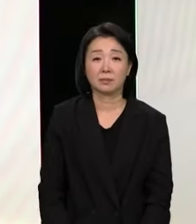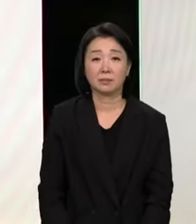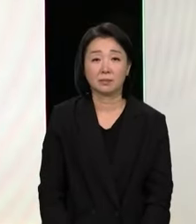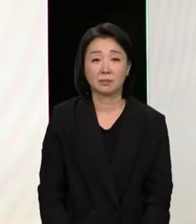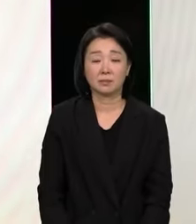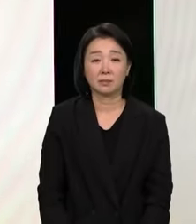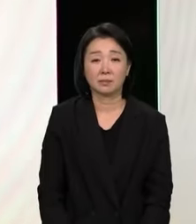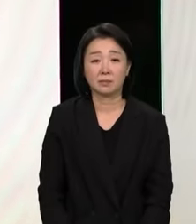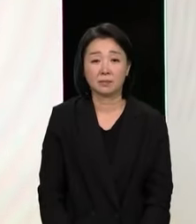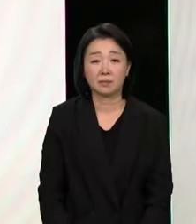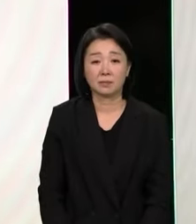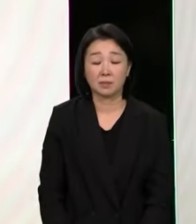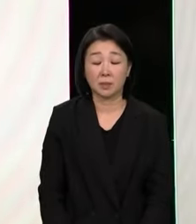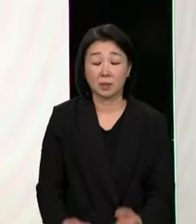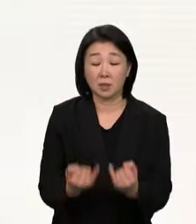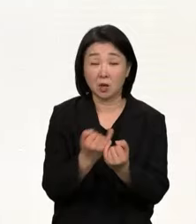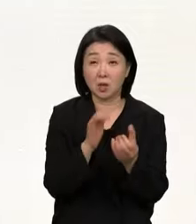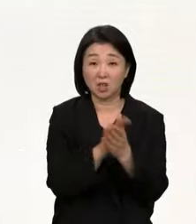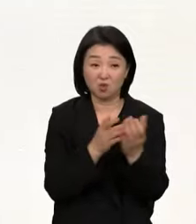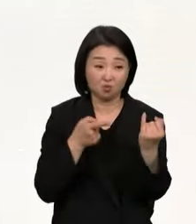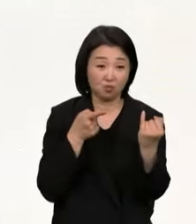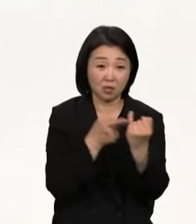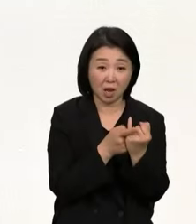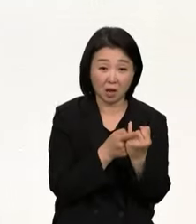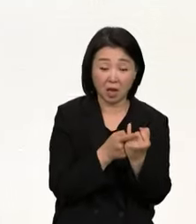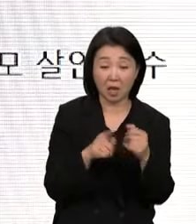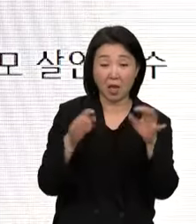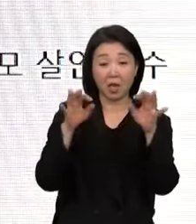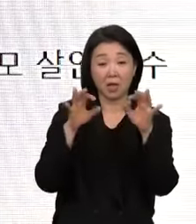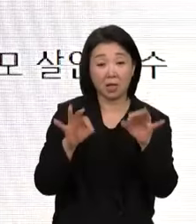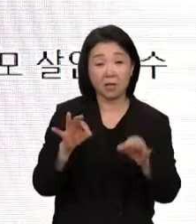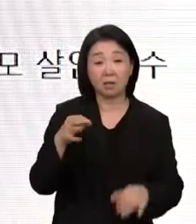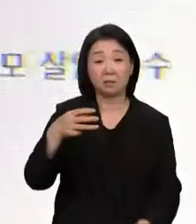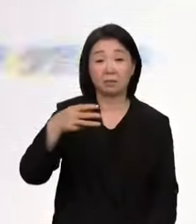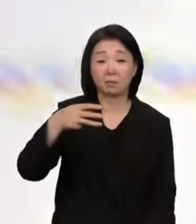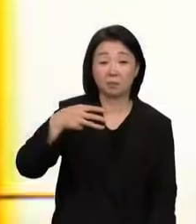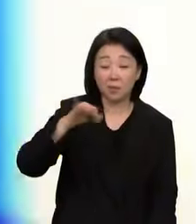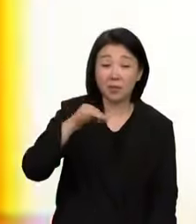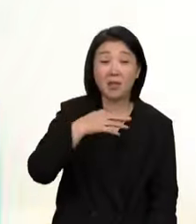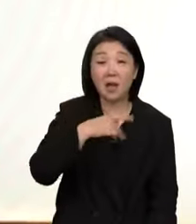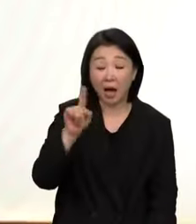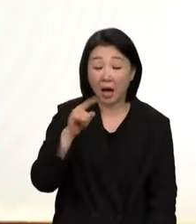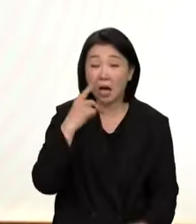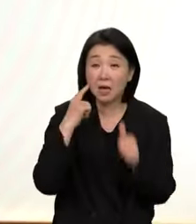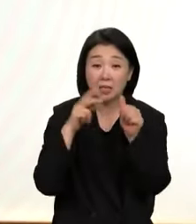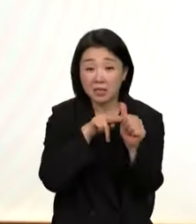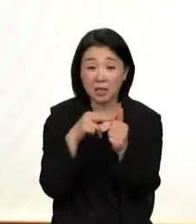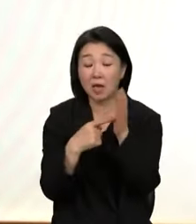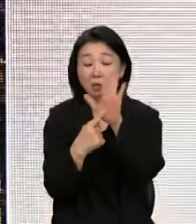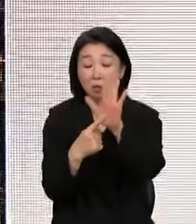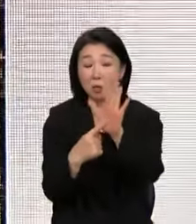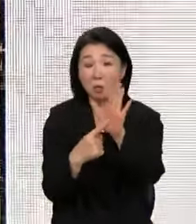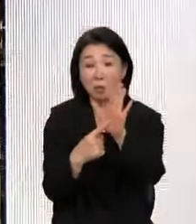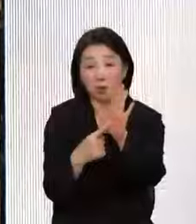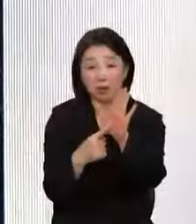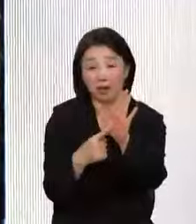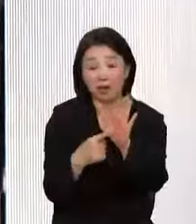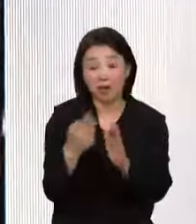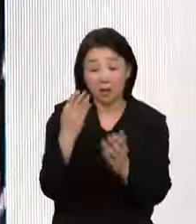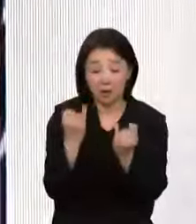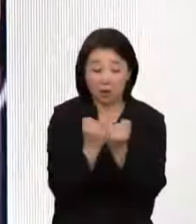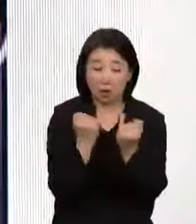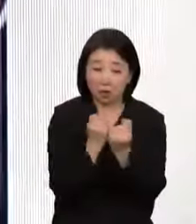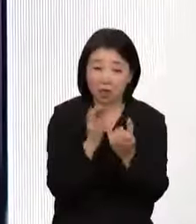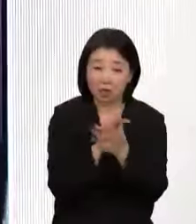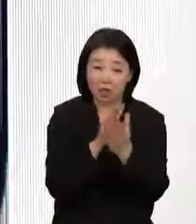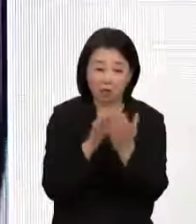취재했습니다 여자친구 사례 범 김레아 신상 정보가 모아져 있습니다 JTBC 단독보도로 알려진 여자친구